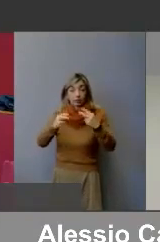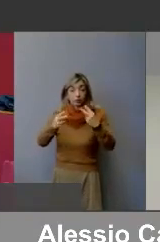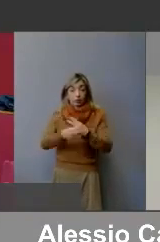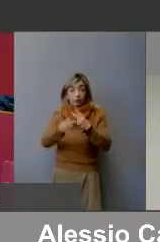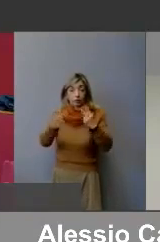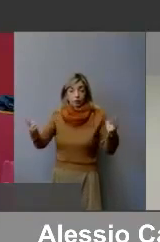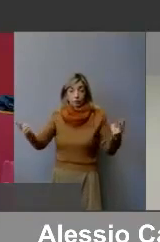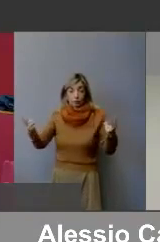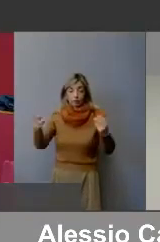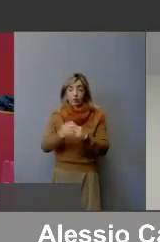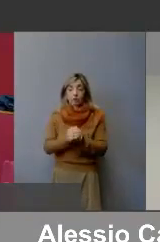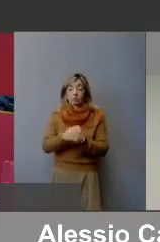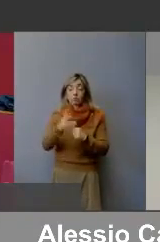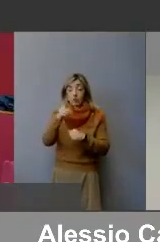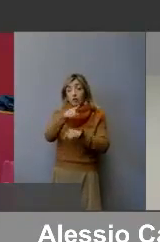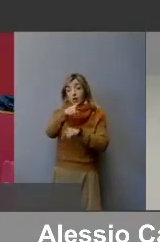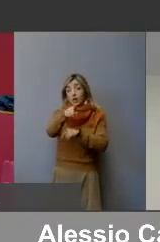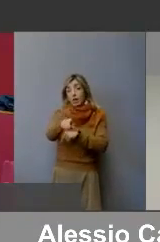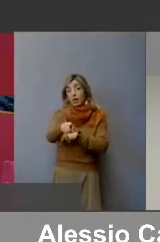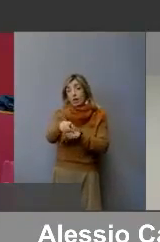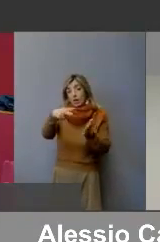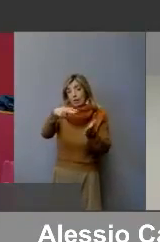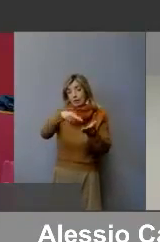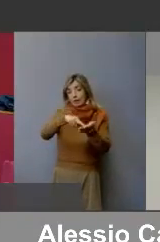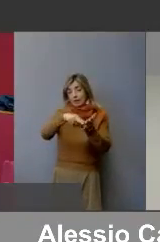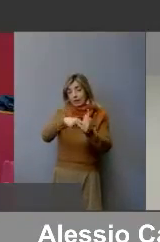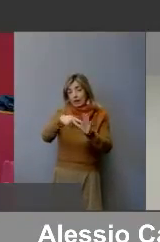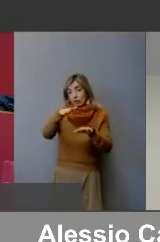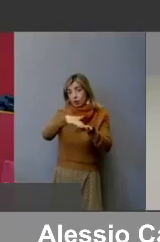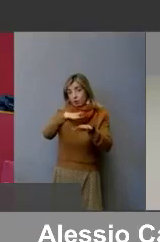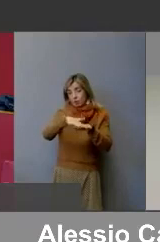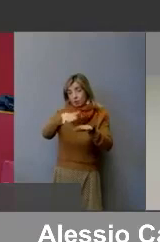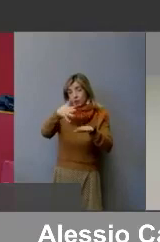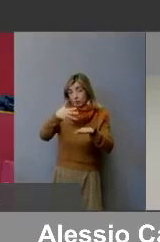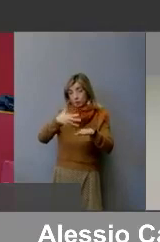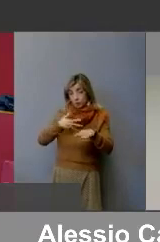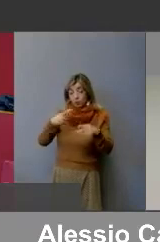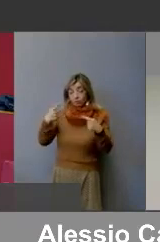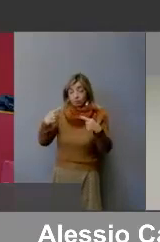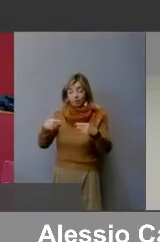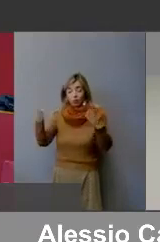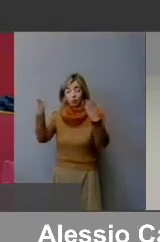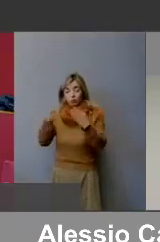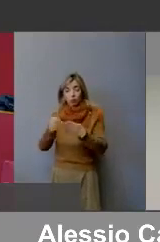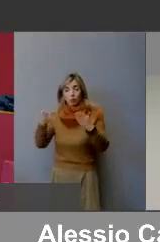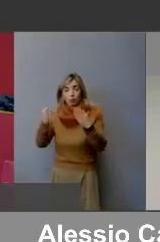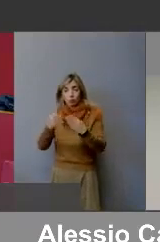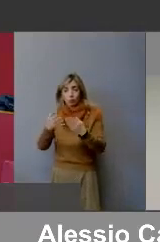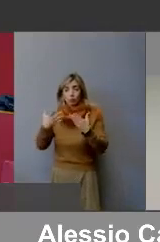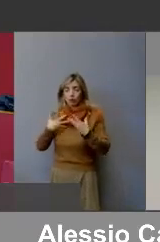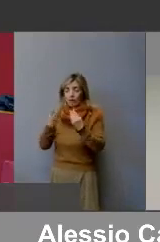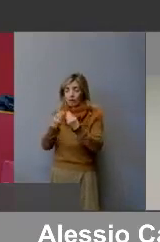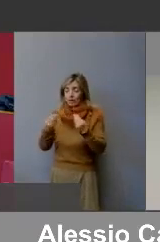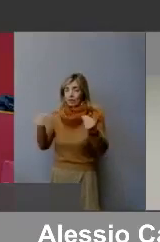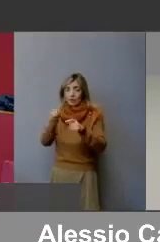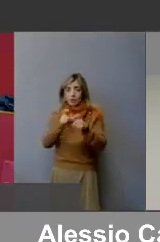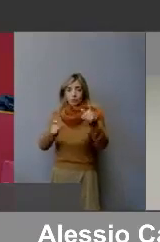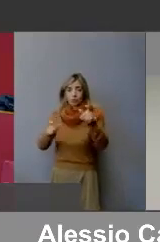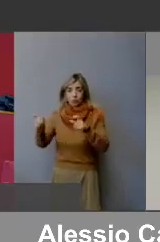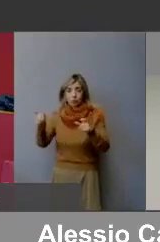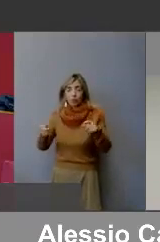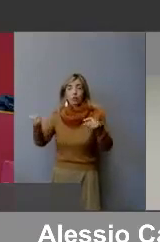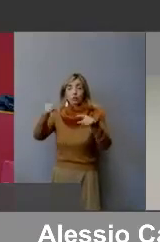apprezzerà il fatto che è stato comunque compiuto da più soggetti i ricercatori dell'istituto nazionale dei tumori di milano con la collaborazione